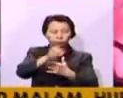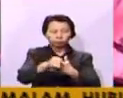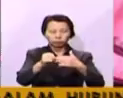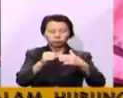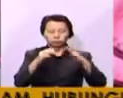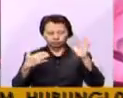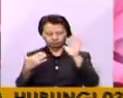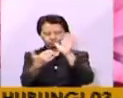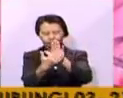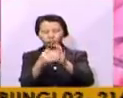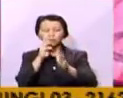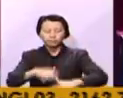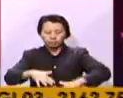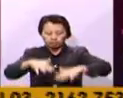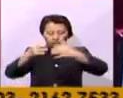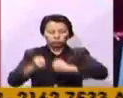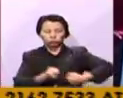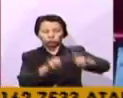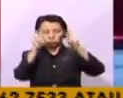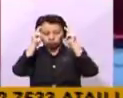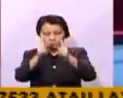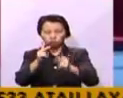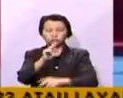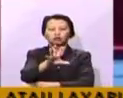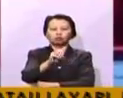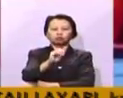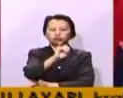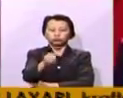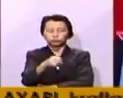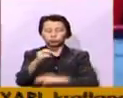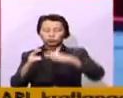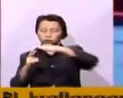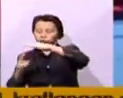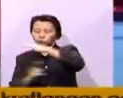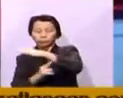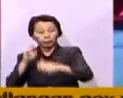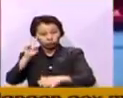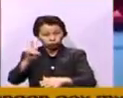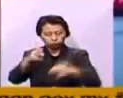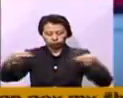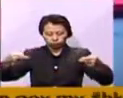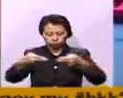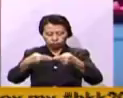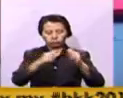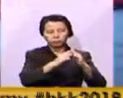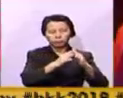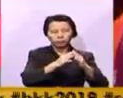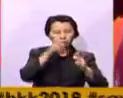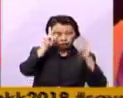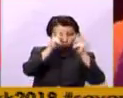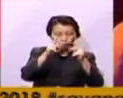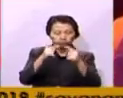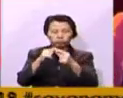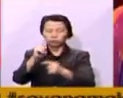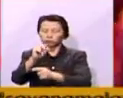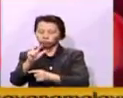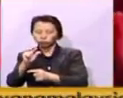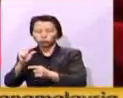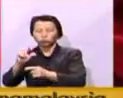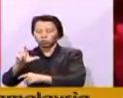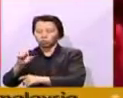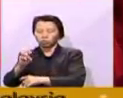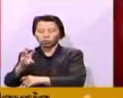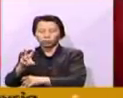tebatan banjir di sepanjang Sungai Kuantan bernilai RM50 juta, jambatan kedua menghubungkan Bandar Kuantan dengan Tanjung Lumpur dengan